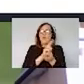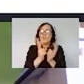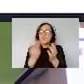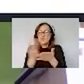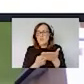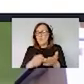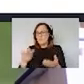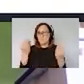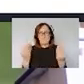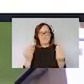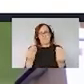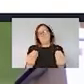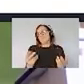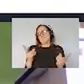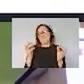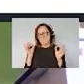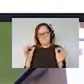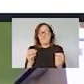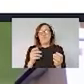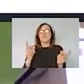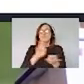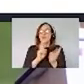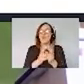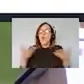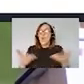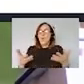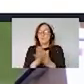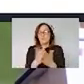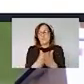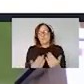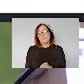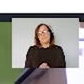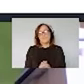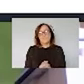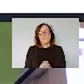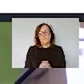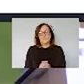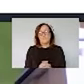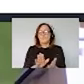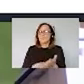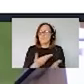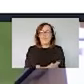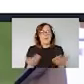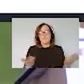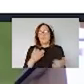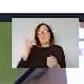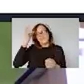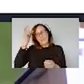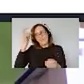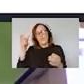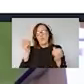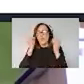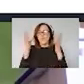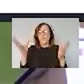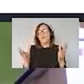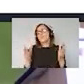świetnie się to sprawdza, spotkania klubu książki. Drodzy Państwo, przykładowo w Centrum Kultury Zamek w